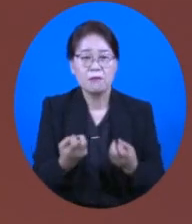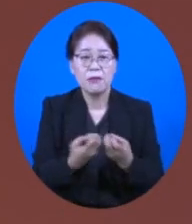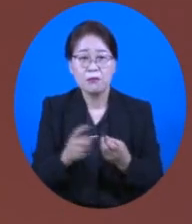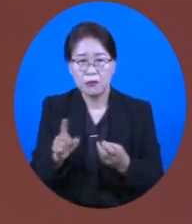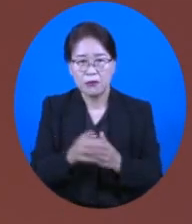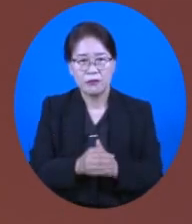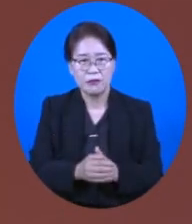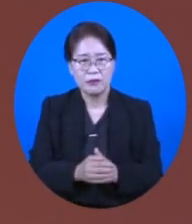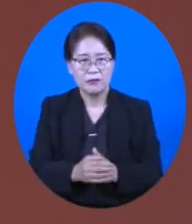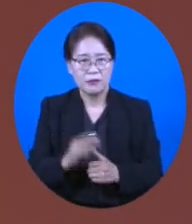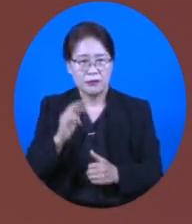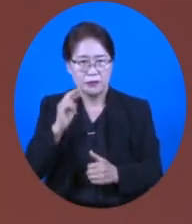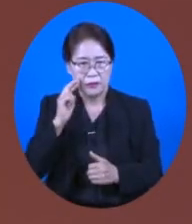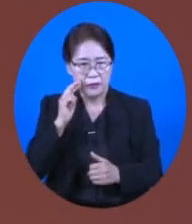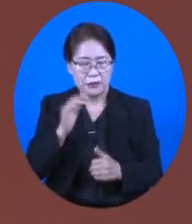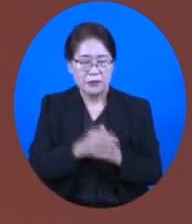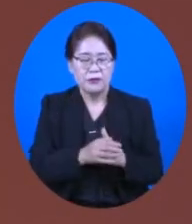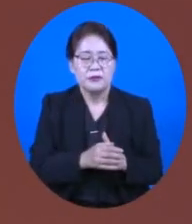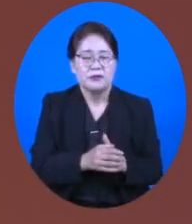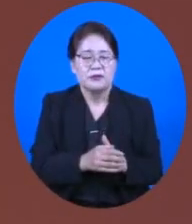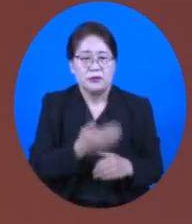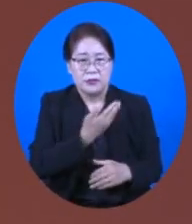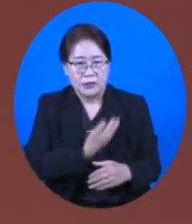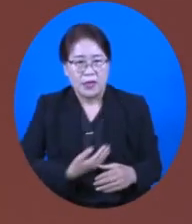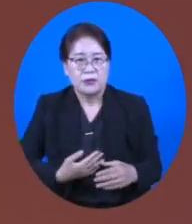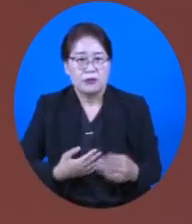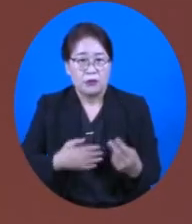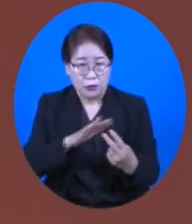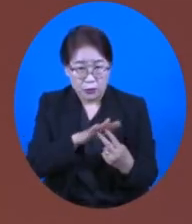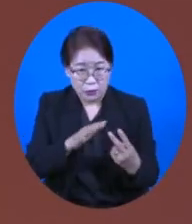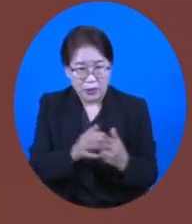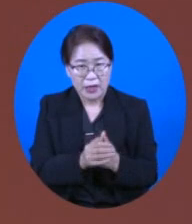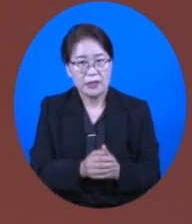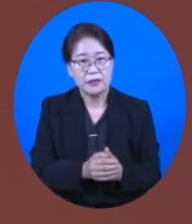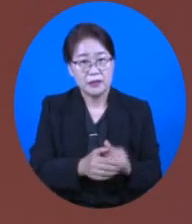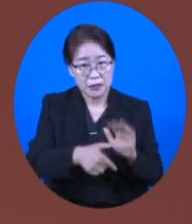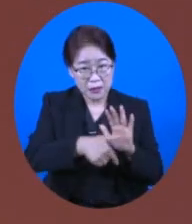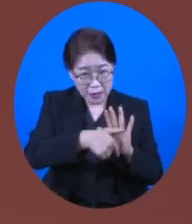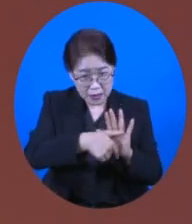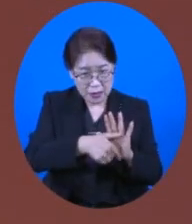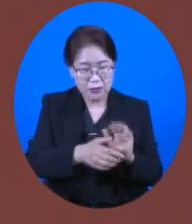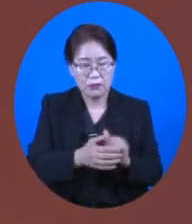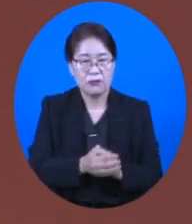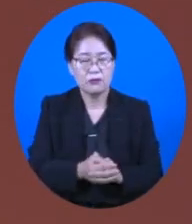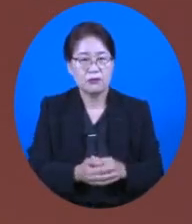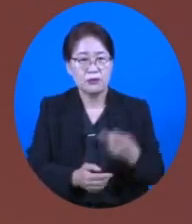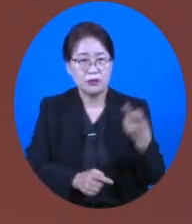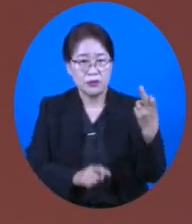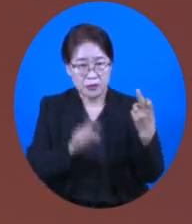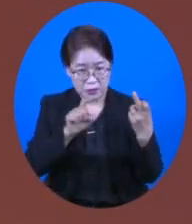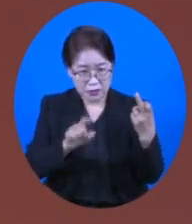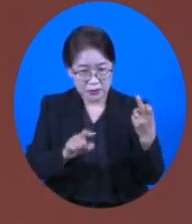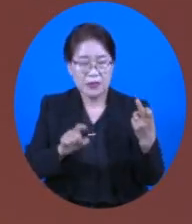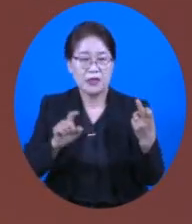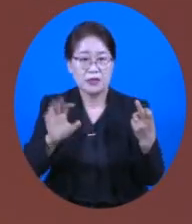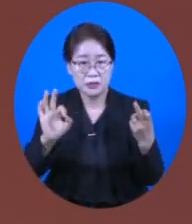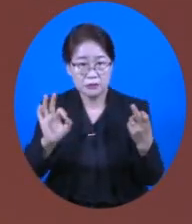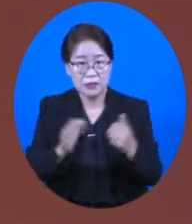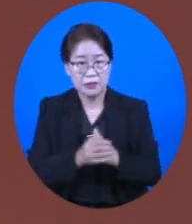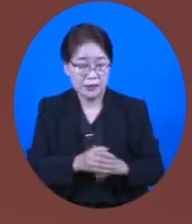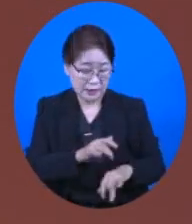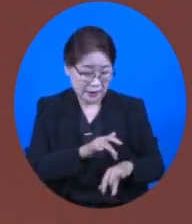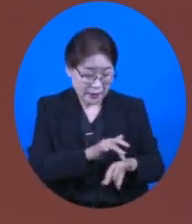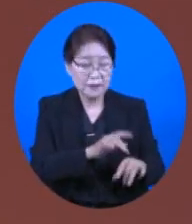사도 요한은 요한계시록 12장 10절에서 아까 우리가 읽었던 말씀인데 사탄에 대해서